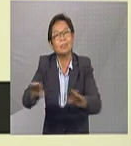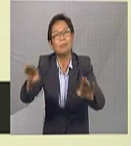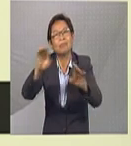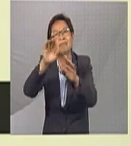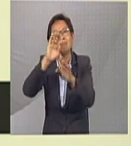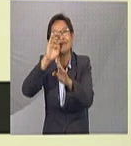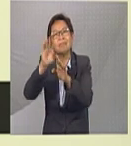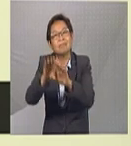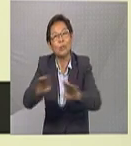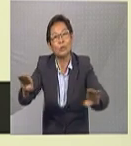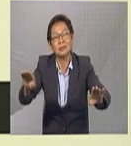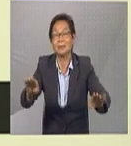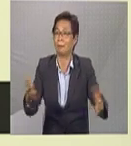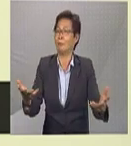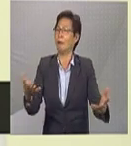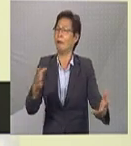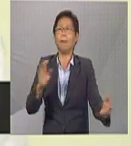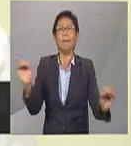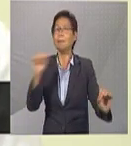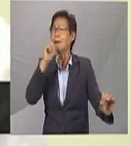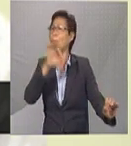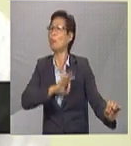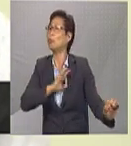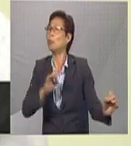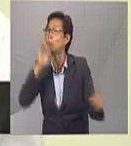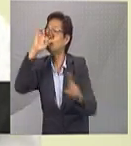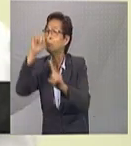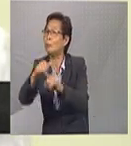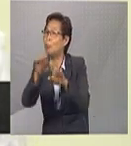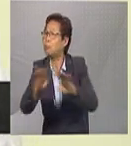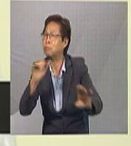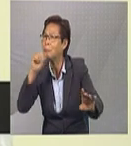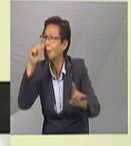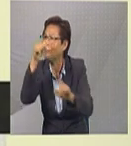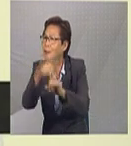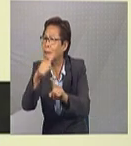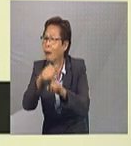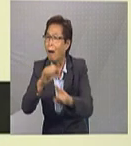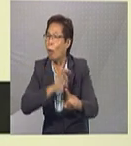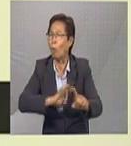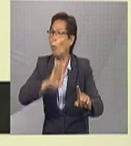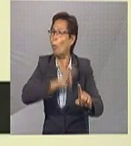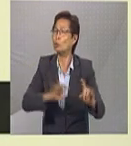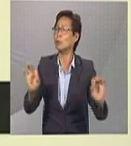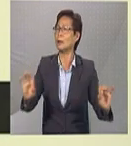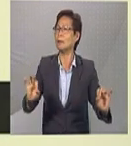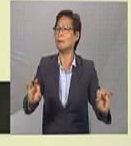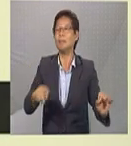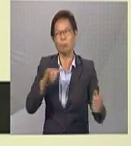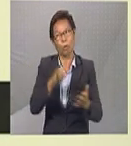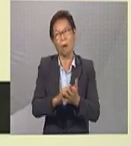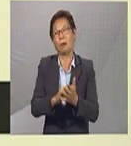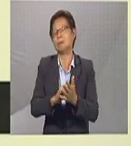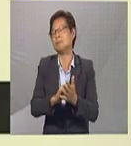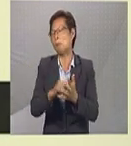untungnya kepada sesiapa dengan mengeluarkan fake news ini, malah ianya lebih merosakkan lagi